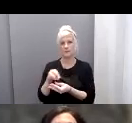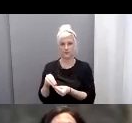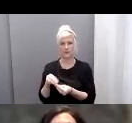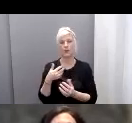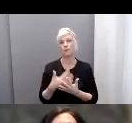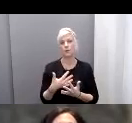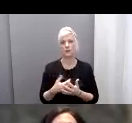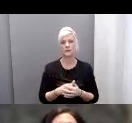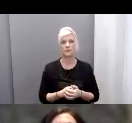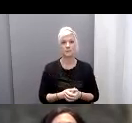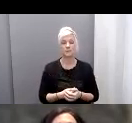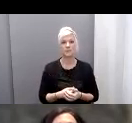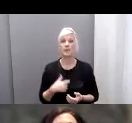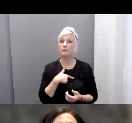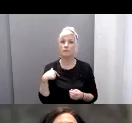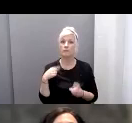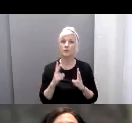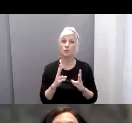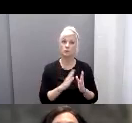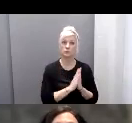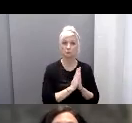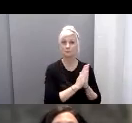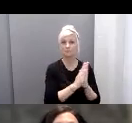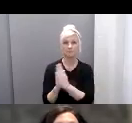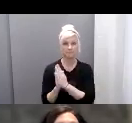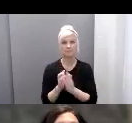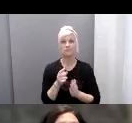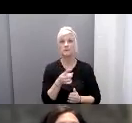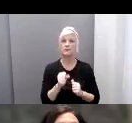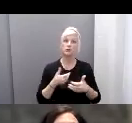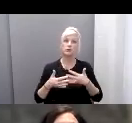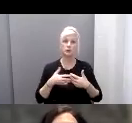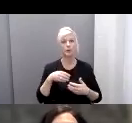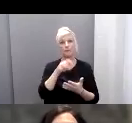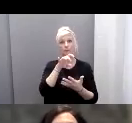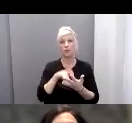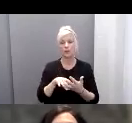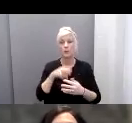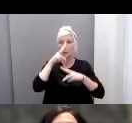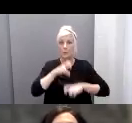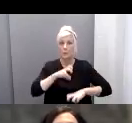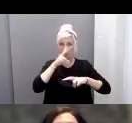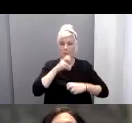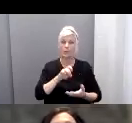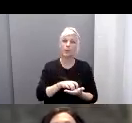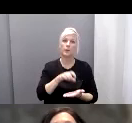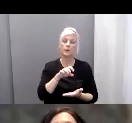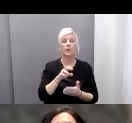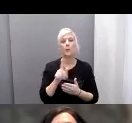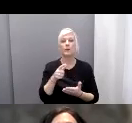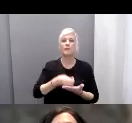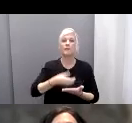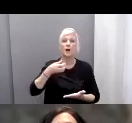Ni kommer även att ombes göra en utvärdering alldeles i slutet av webbinariet och ni hamnar på